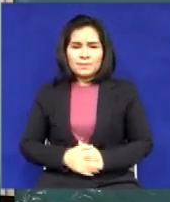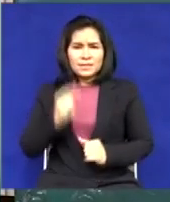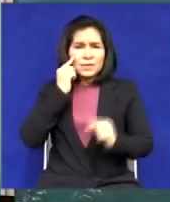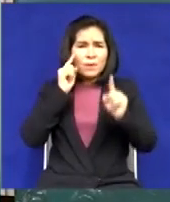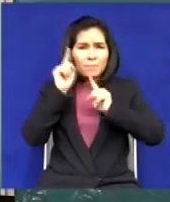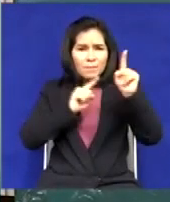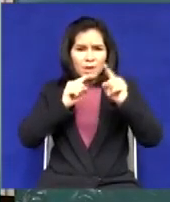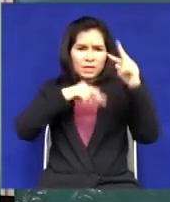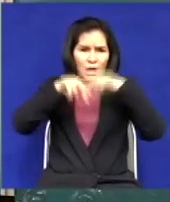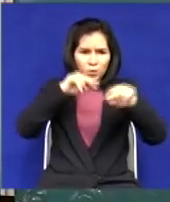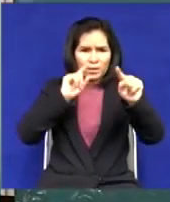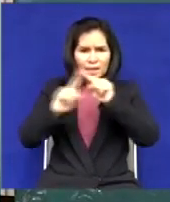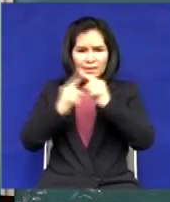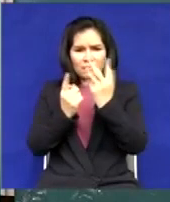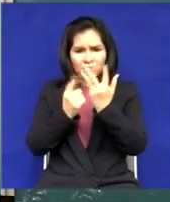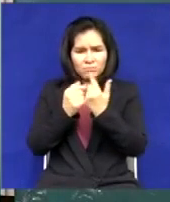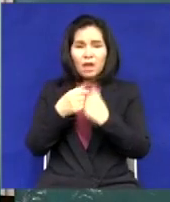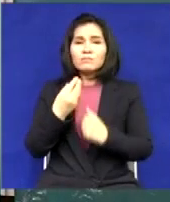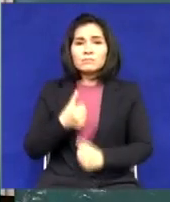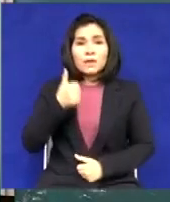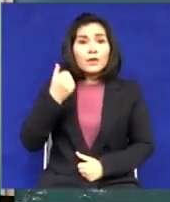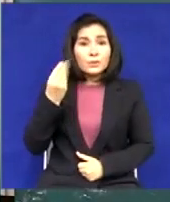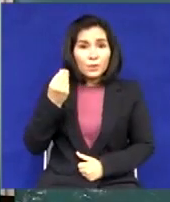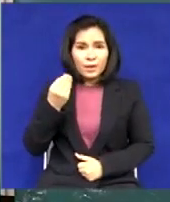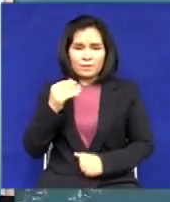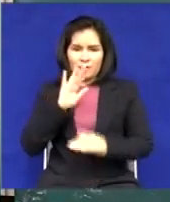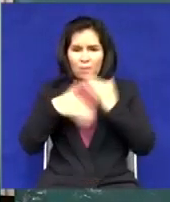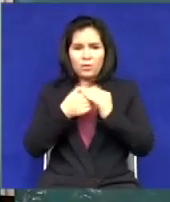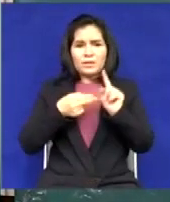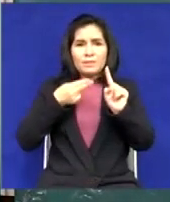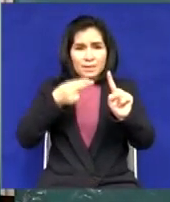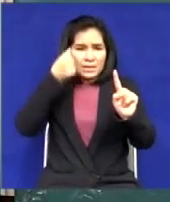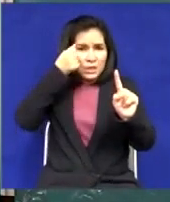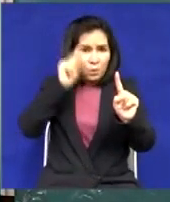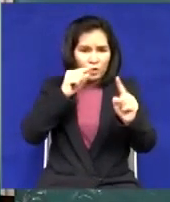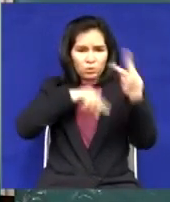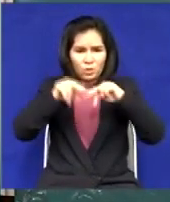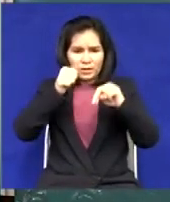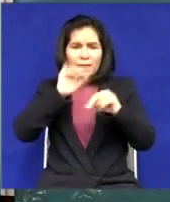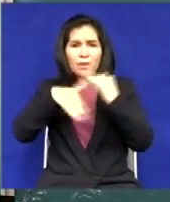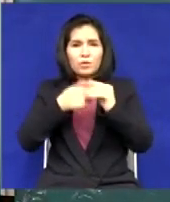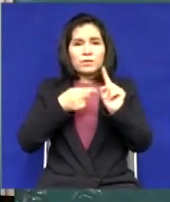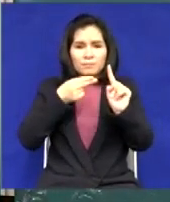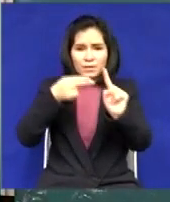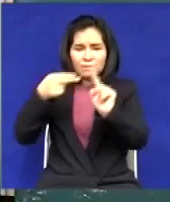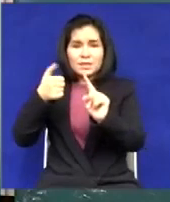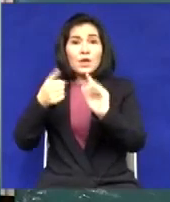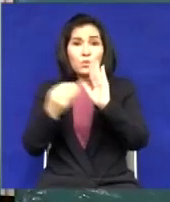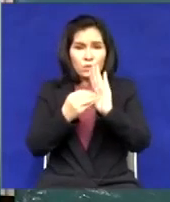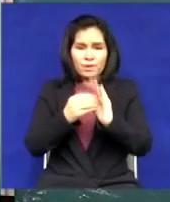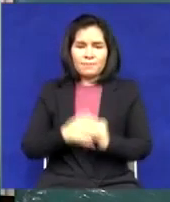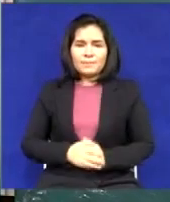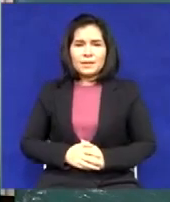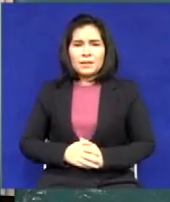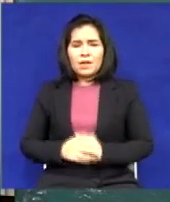แล้วก็ถามในเครือข่ายสามารถตรวจได้ 10,000 ตัวอย่างต่อวันในกรุงเทพมหานครแล้วก็ 10,000 ตัวอย่างต่